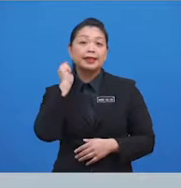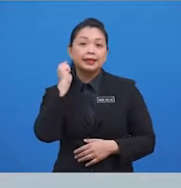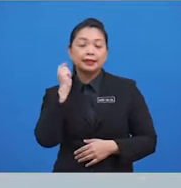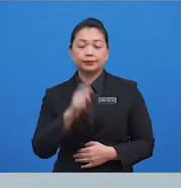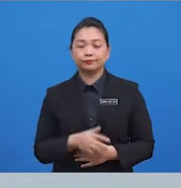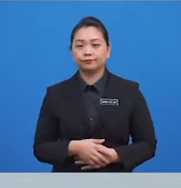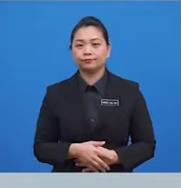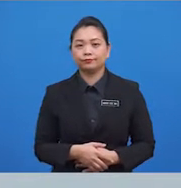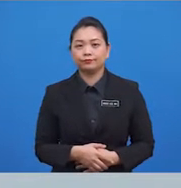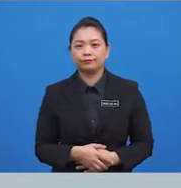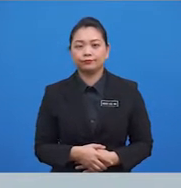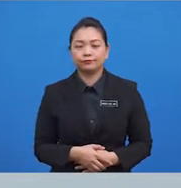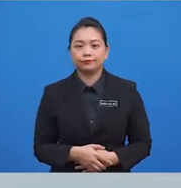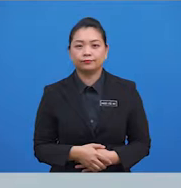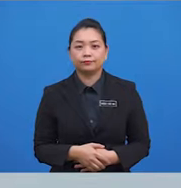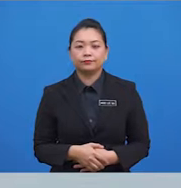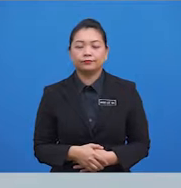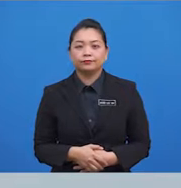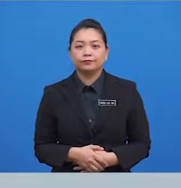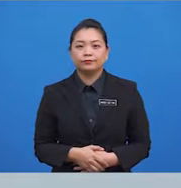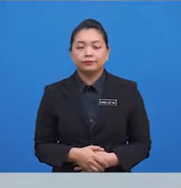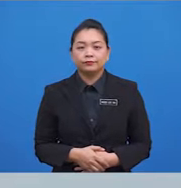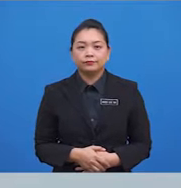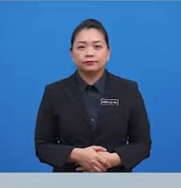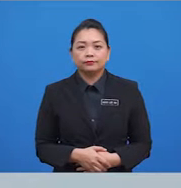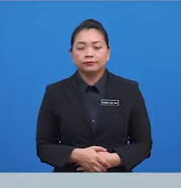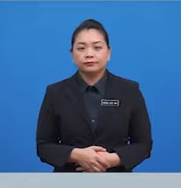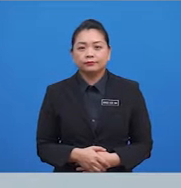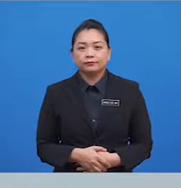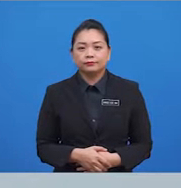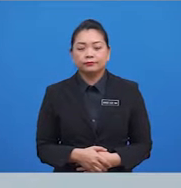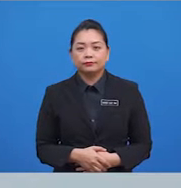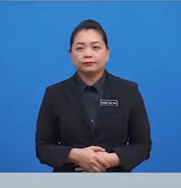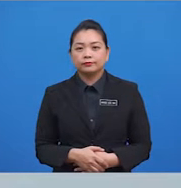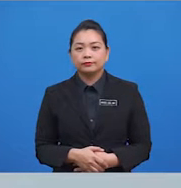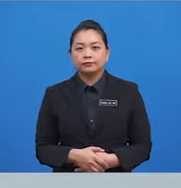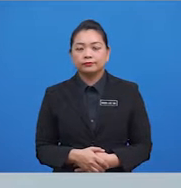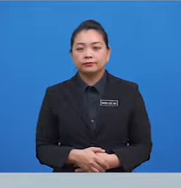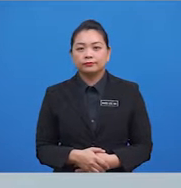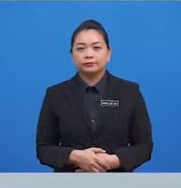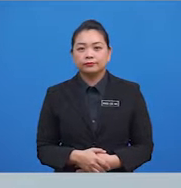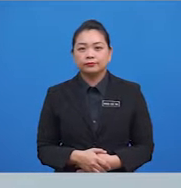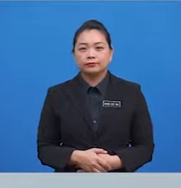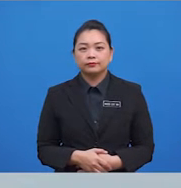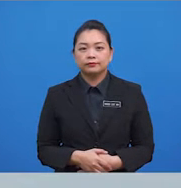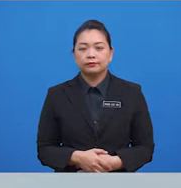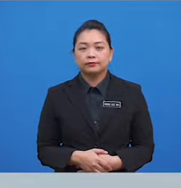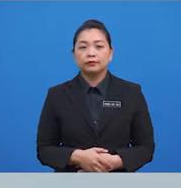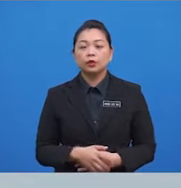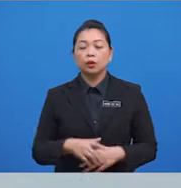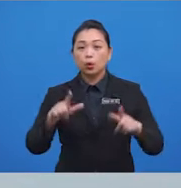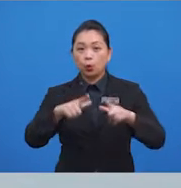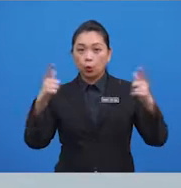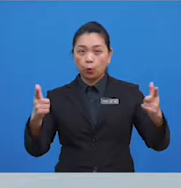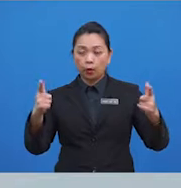luas permukaan silinder sahaja. Luas yang tertutup tidak perlu dikira. Luas